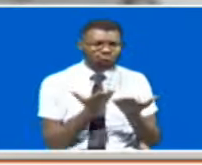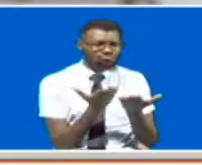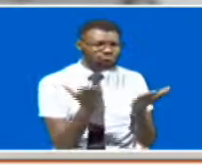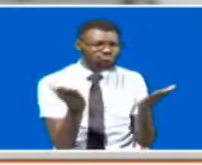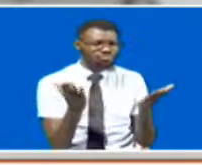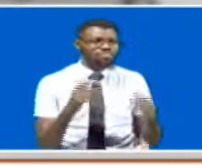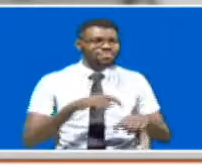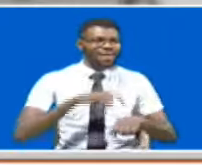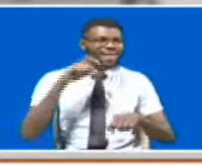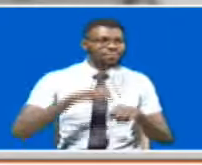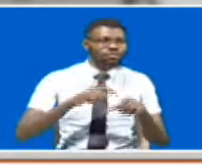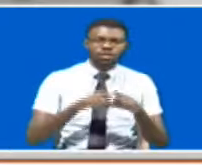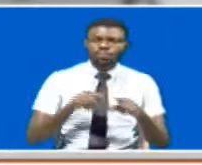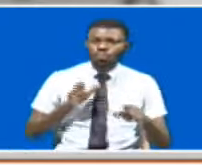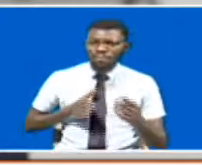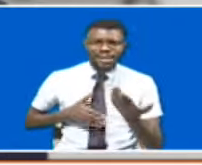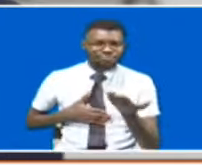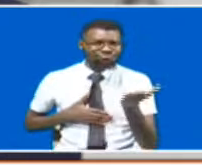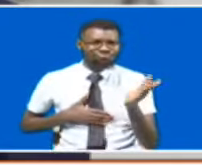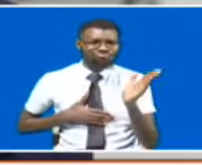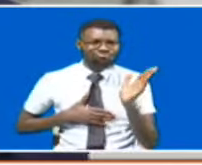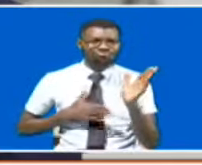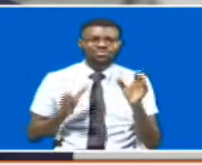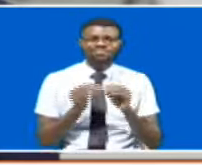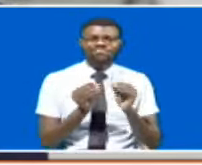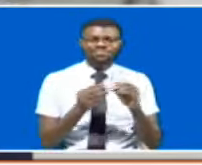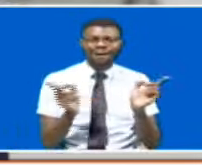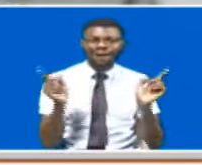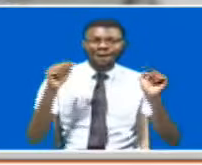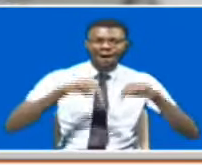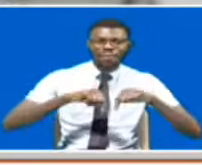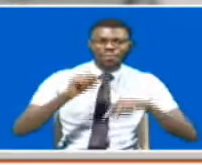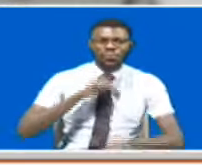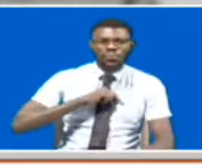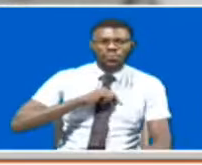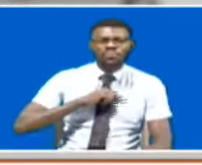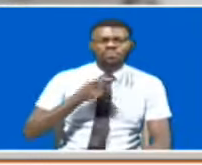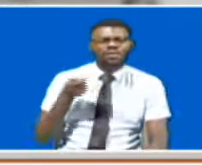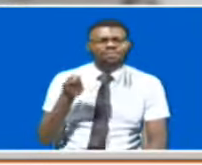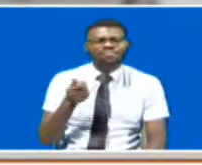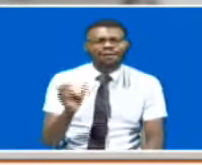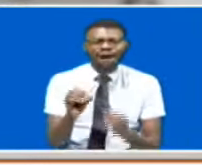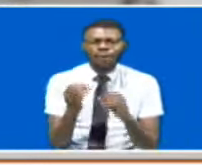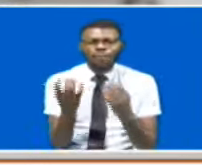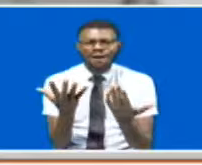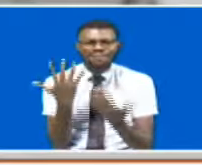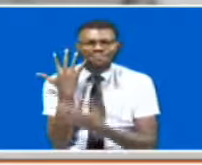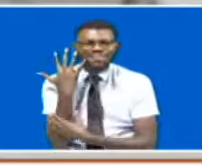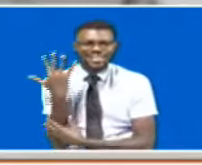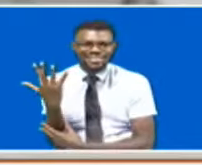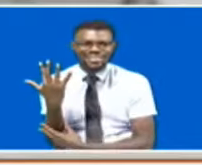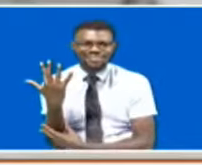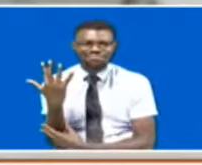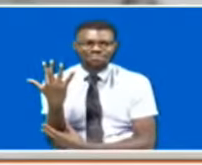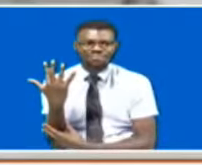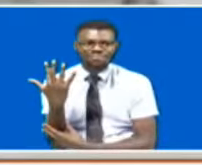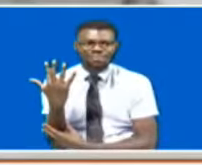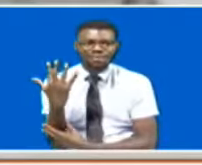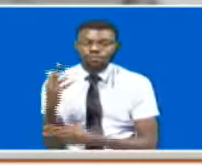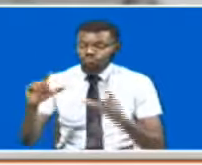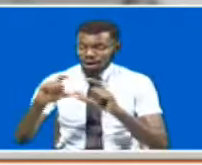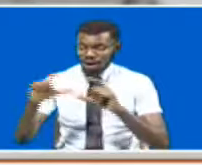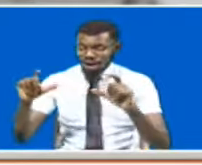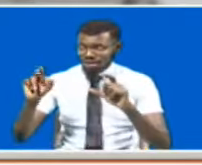kama wengi wa wale wa mama ambao wako katika mkutano hii, who normally pay 500 shillings katika ile